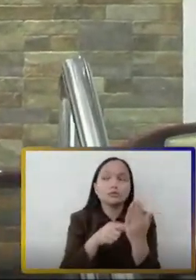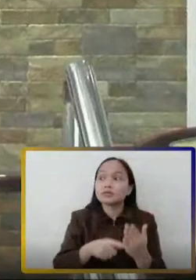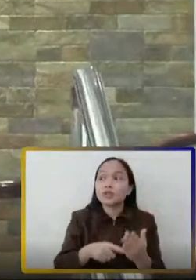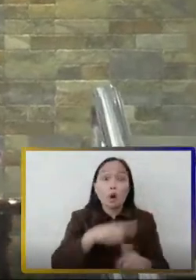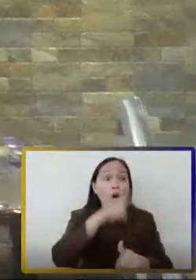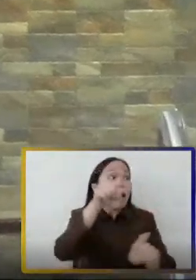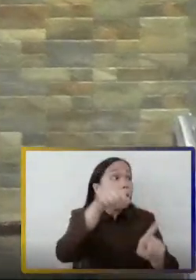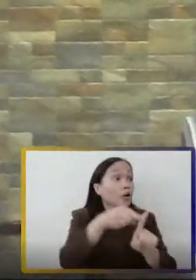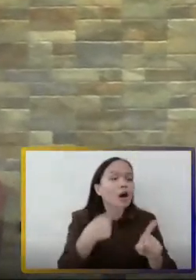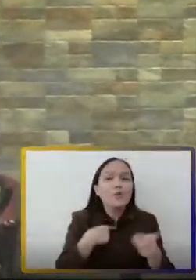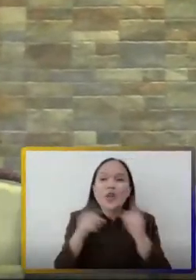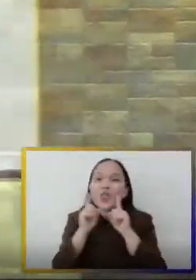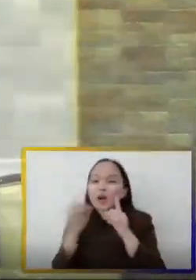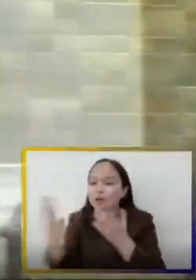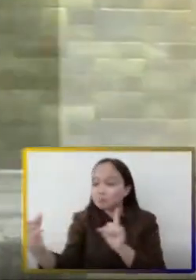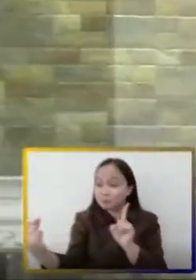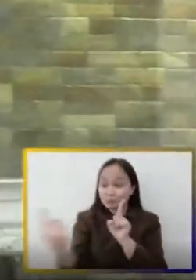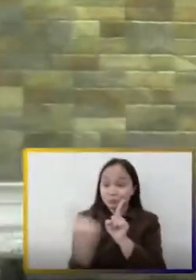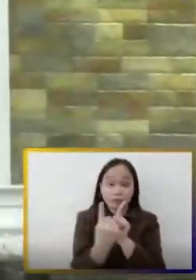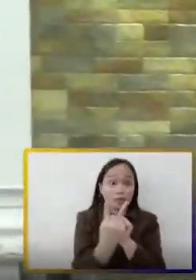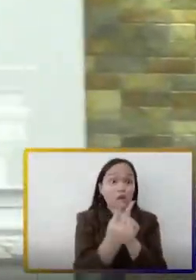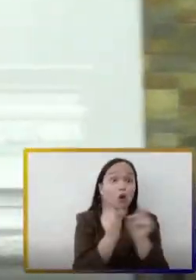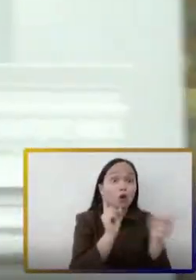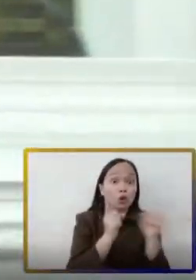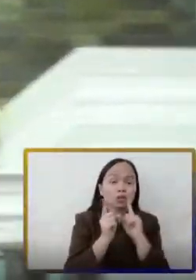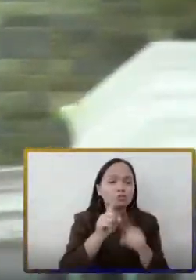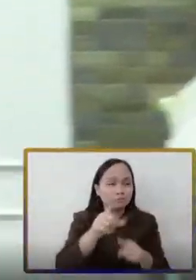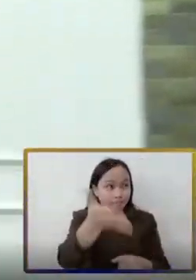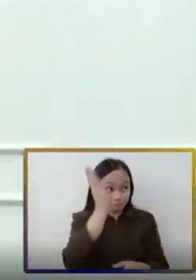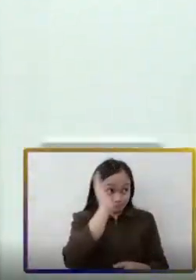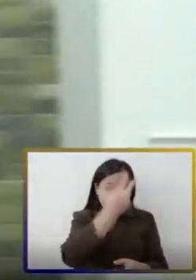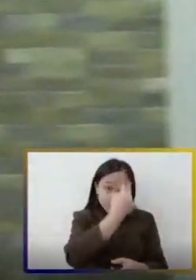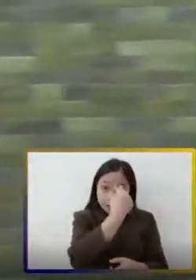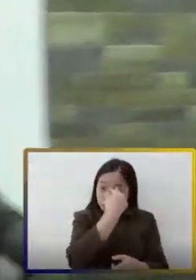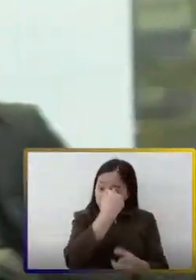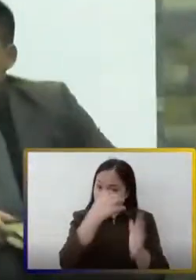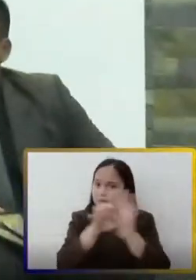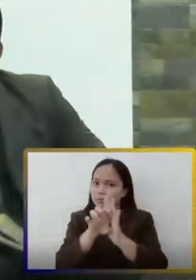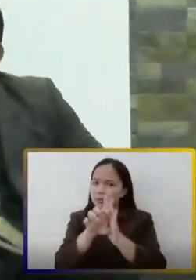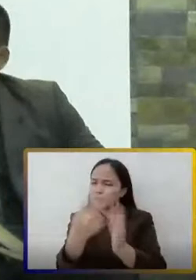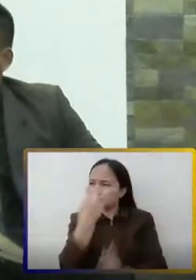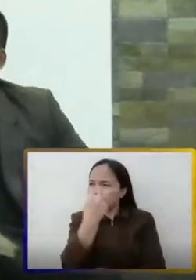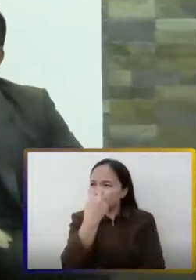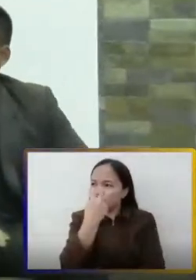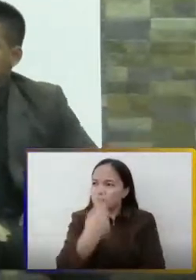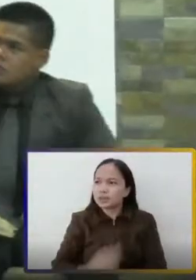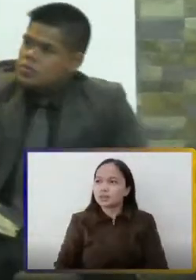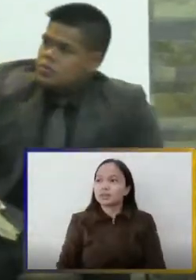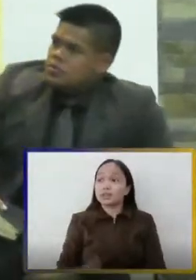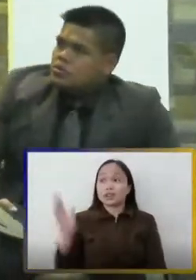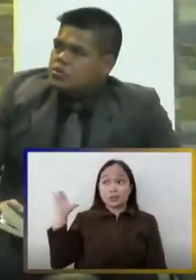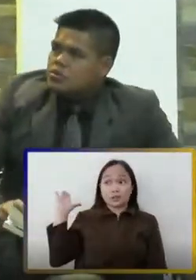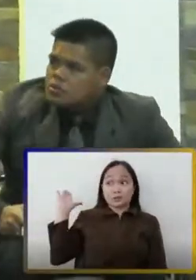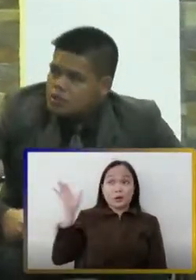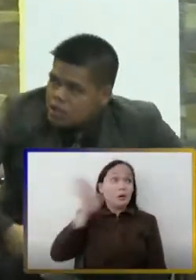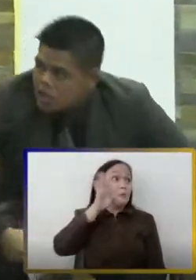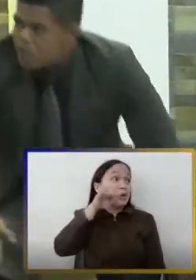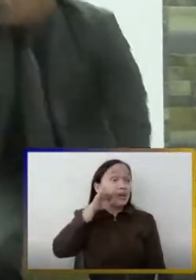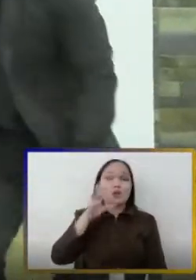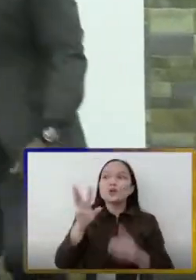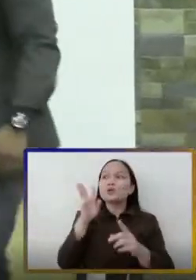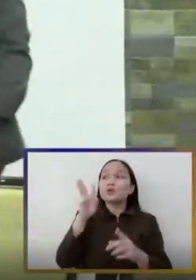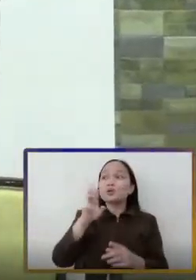May kausap ka na, listen, ano masasabi nyo mga kapatid? Tayo ko, Brother Willie. Nag-uusap kami dalawa ni Brother Willie, biglang sumabat si John